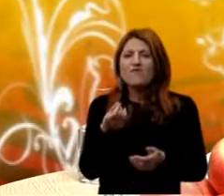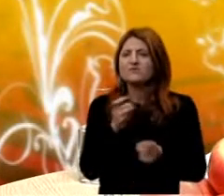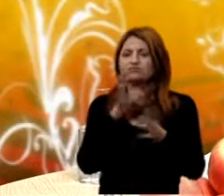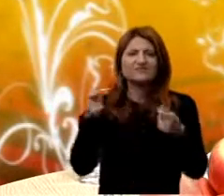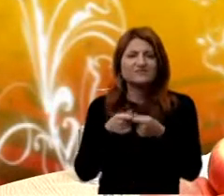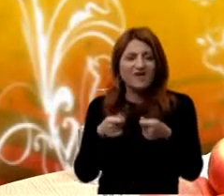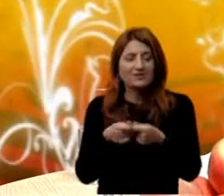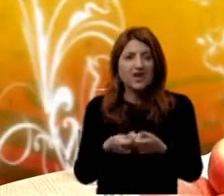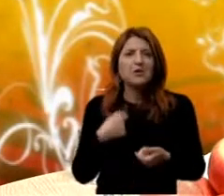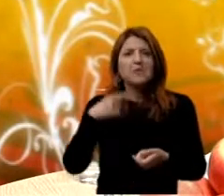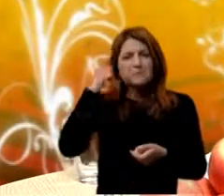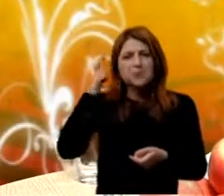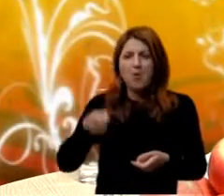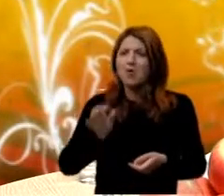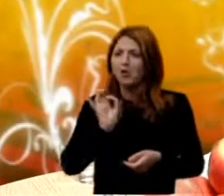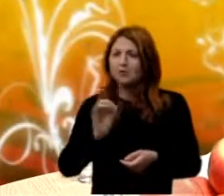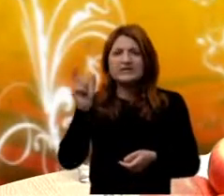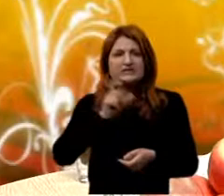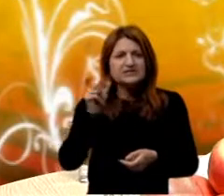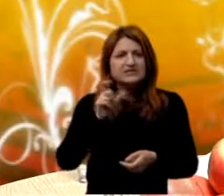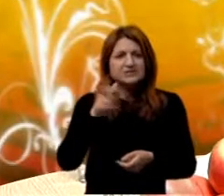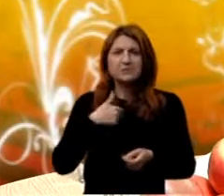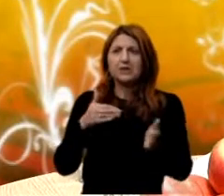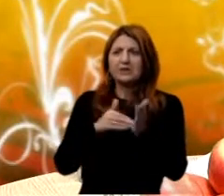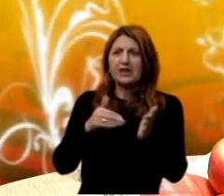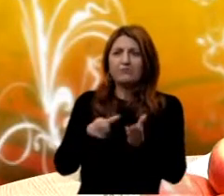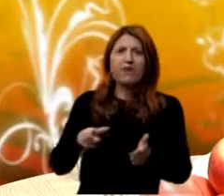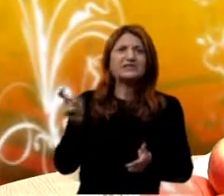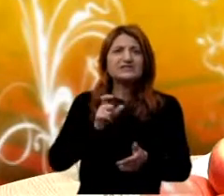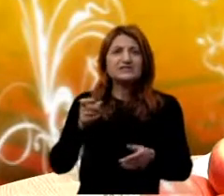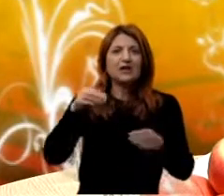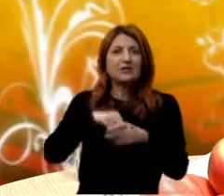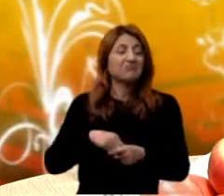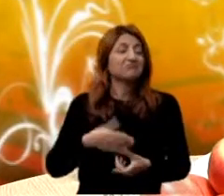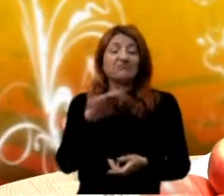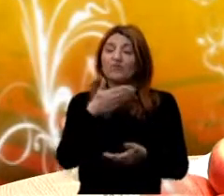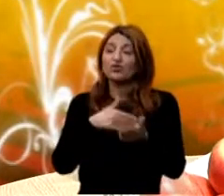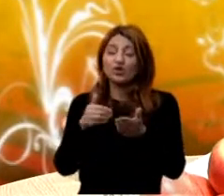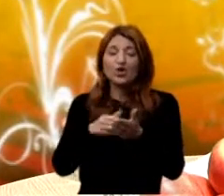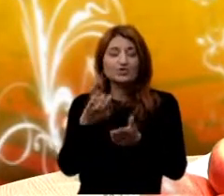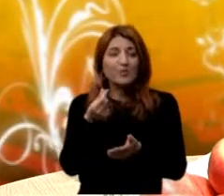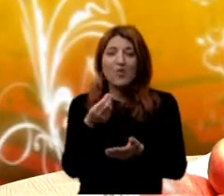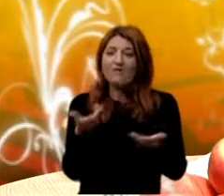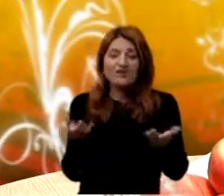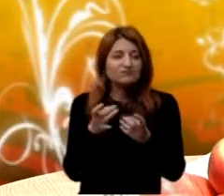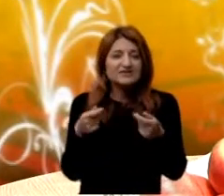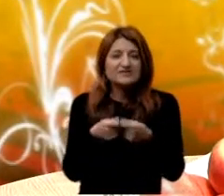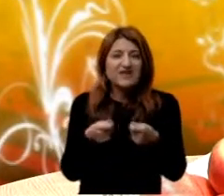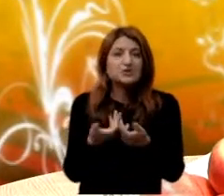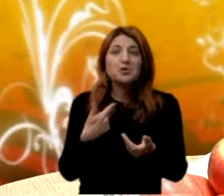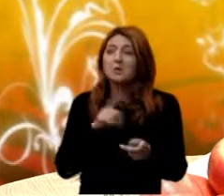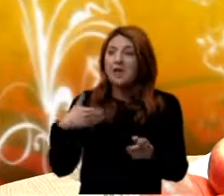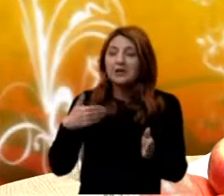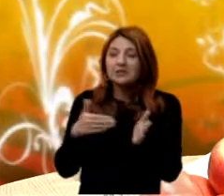tako jer mislite dobar je C vitamin, ajde ga imam, uzimaj dodatno. Trošite samo novac jer ono što je suvišno u